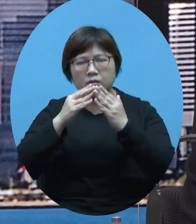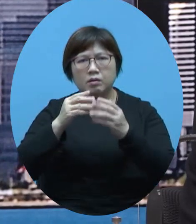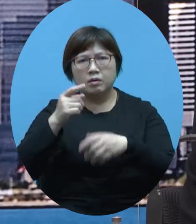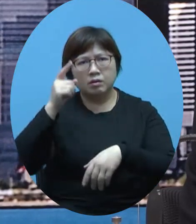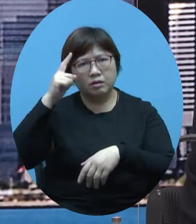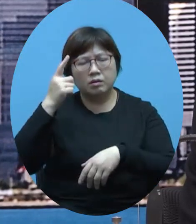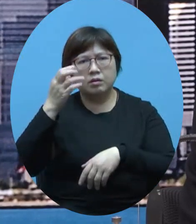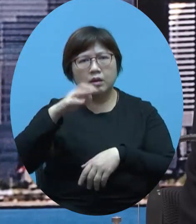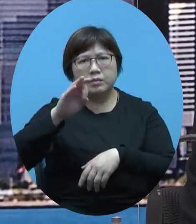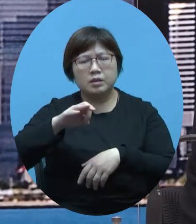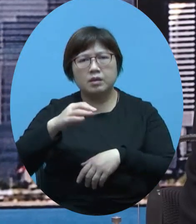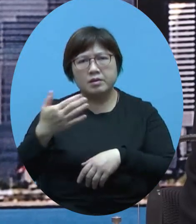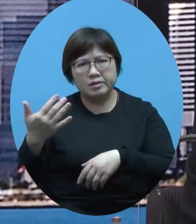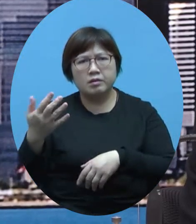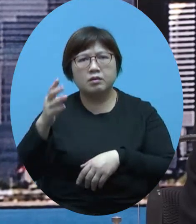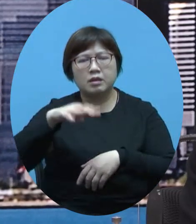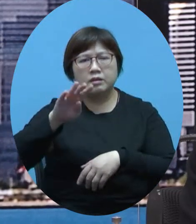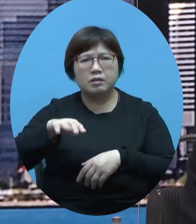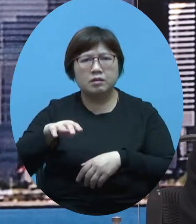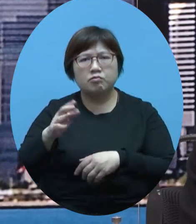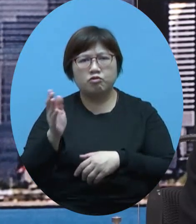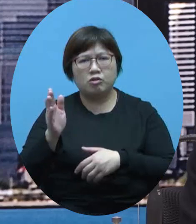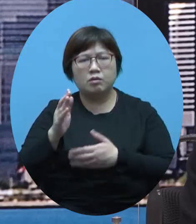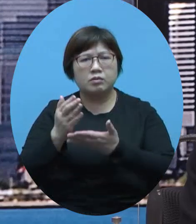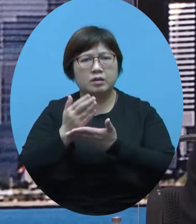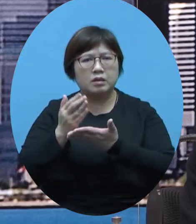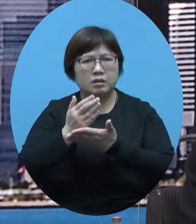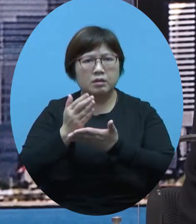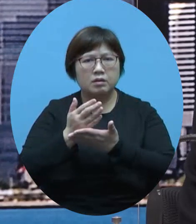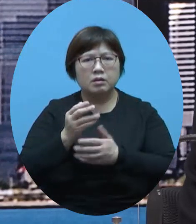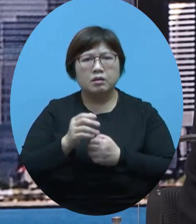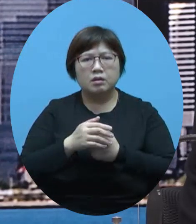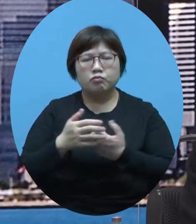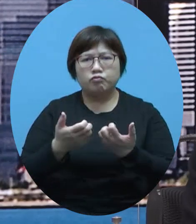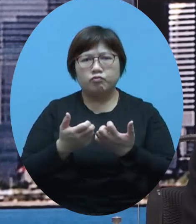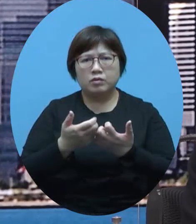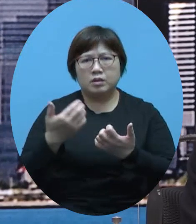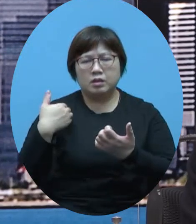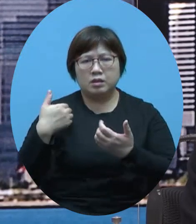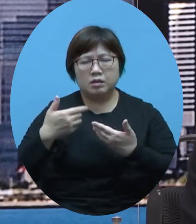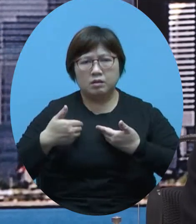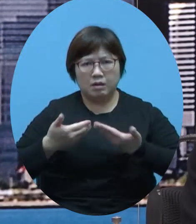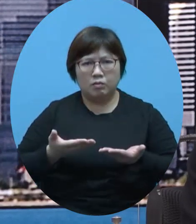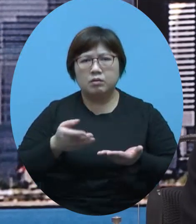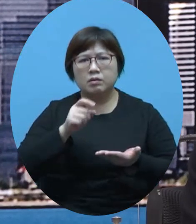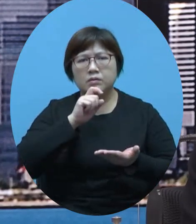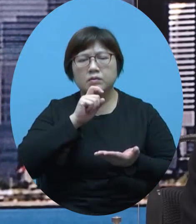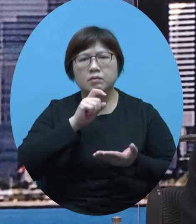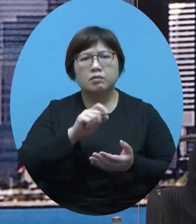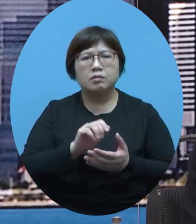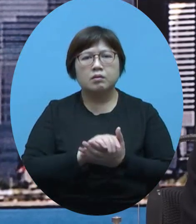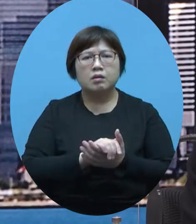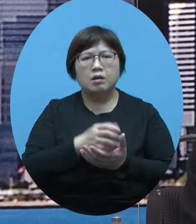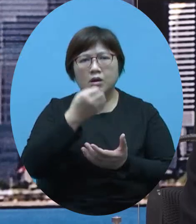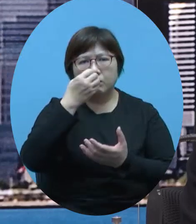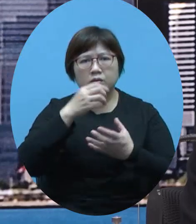個測試的、這個數目呢，其實我們都在之前都有交代過呢、就香